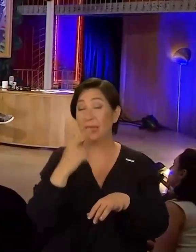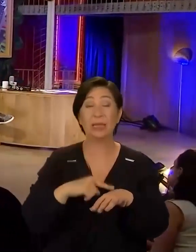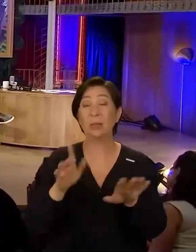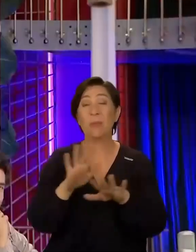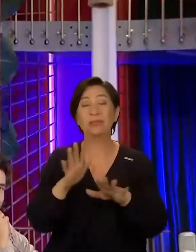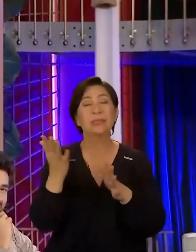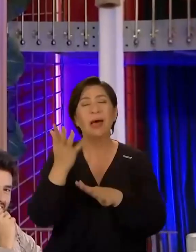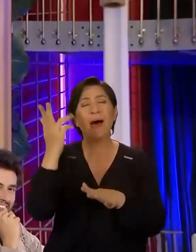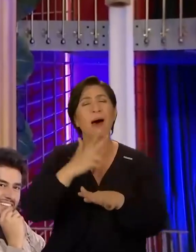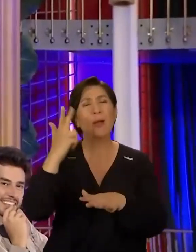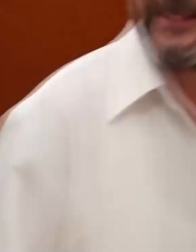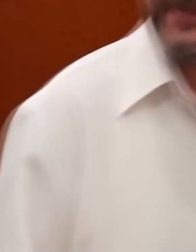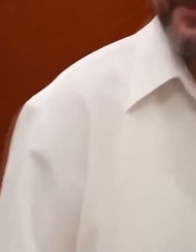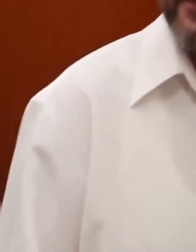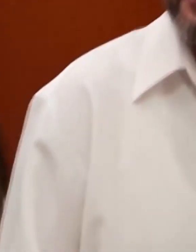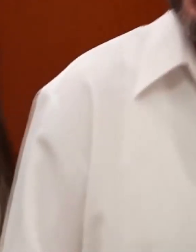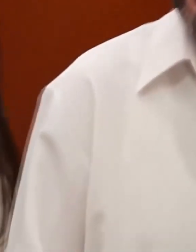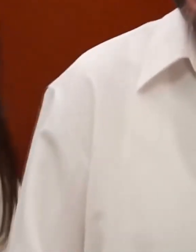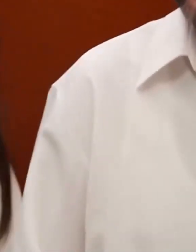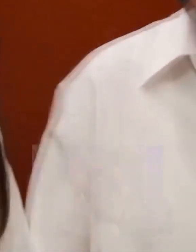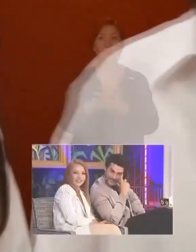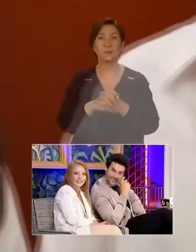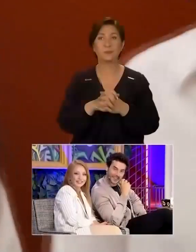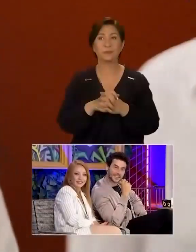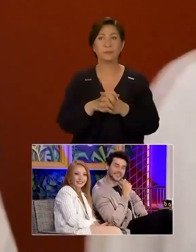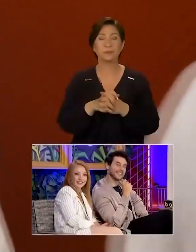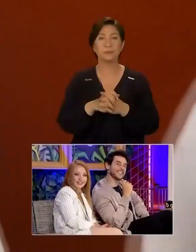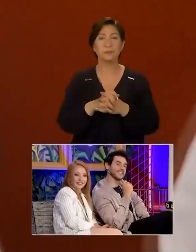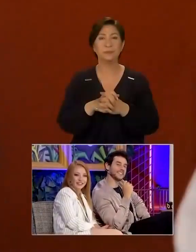İnanılmaz bir şey. Nasıl ağlıyor bak görelim.